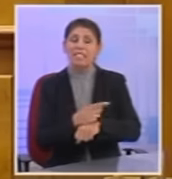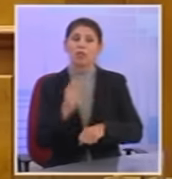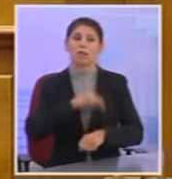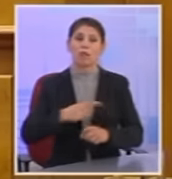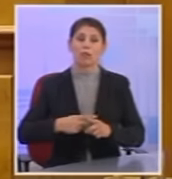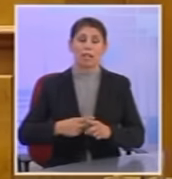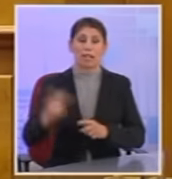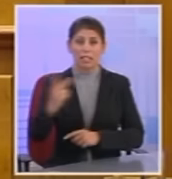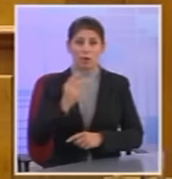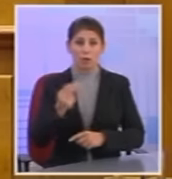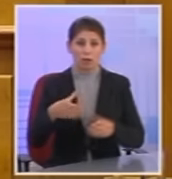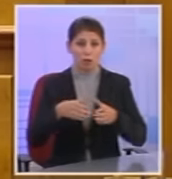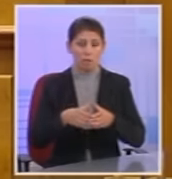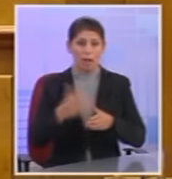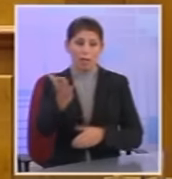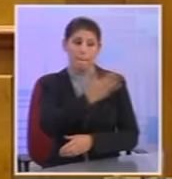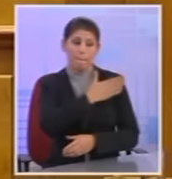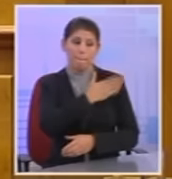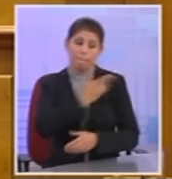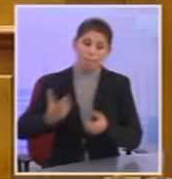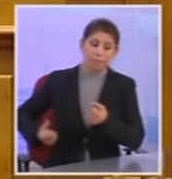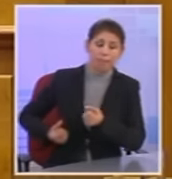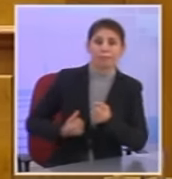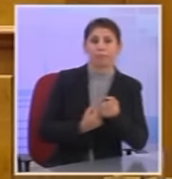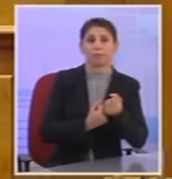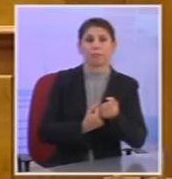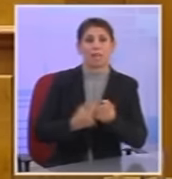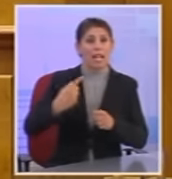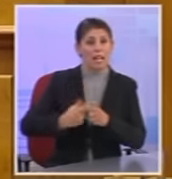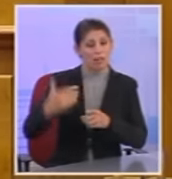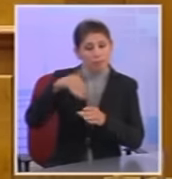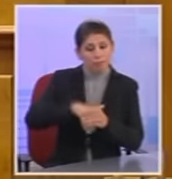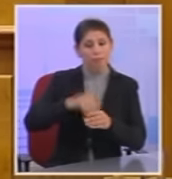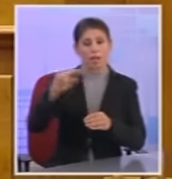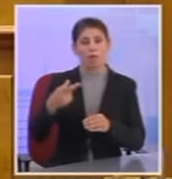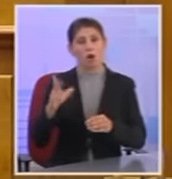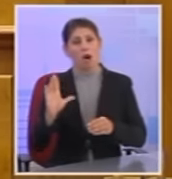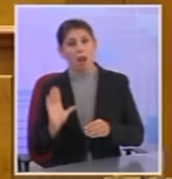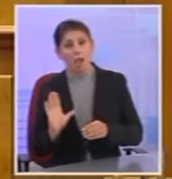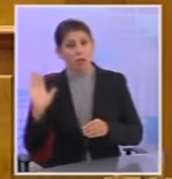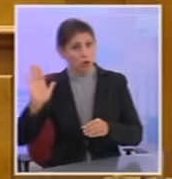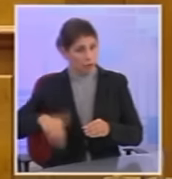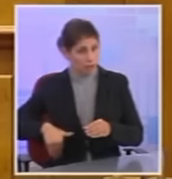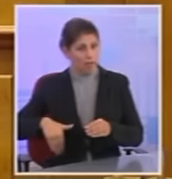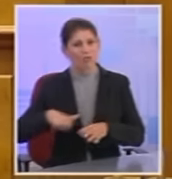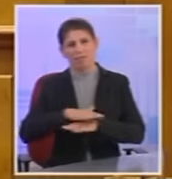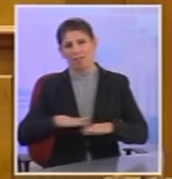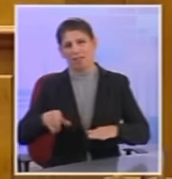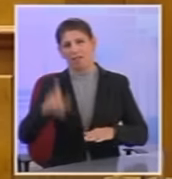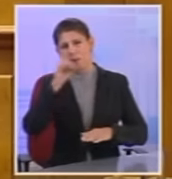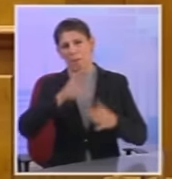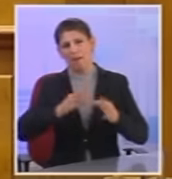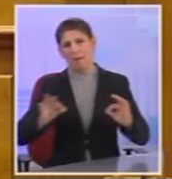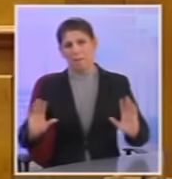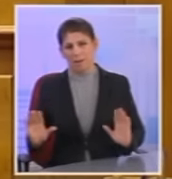περασμένο καλοκαίρι έβαλε πλάτη για να μπει η χώρα στο ευρώ. Όμως τελικά να τελειώνει αυτό το